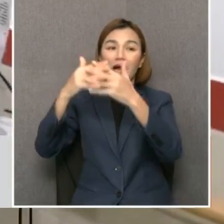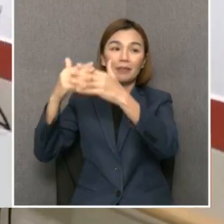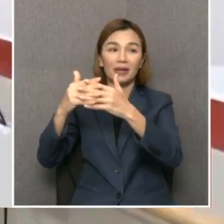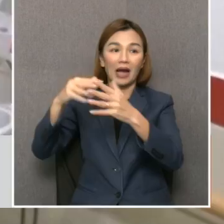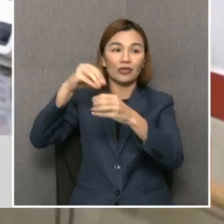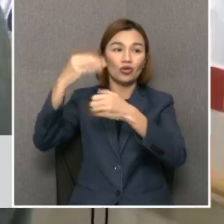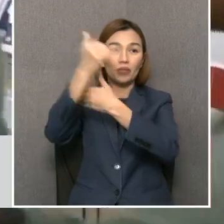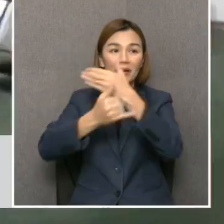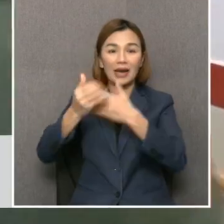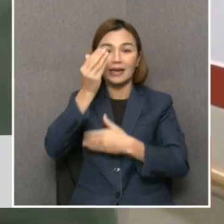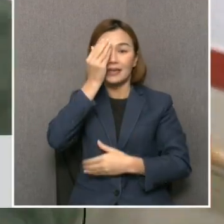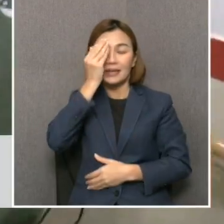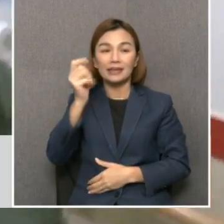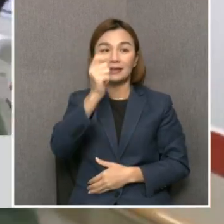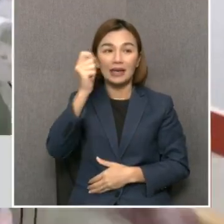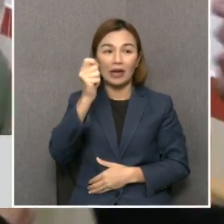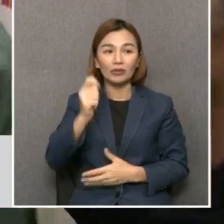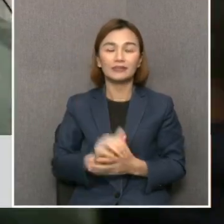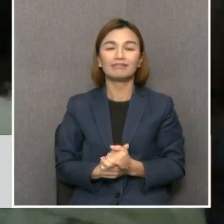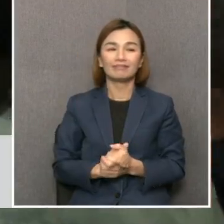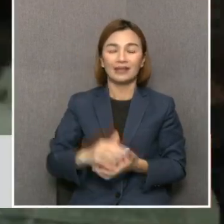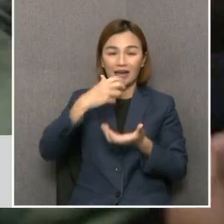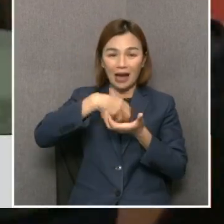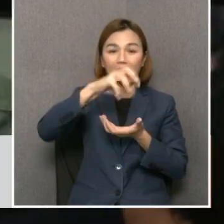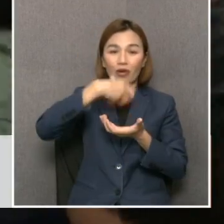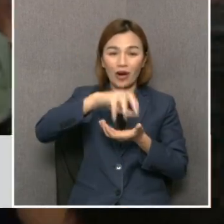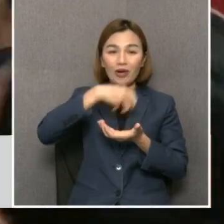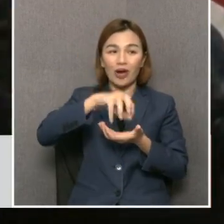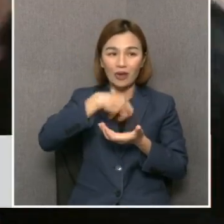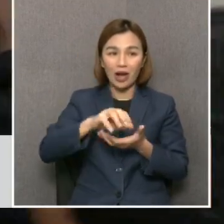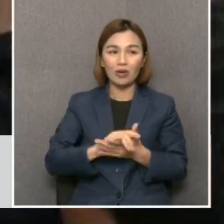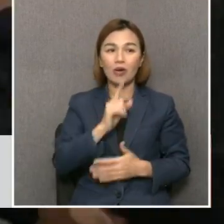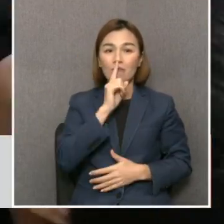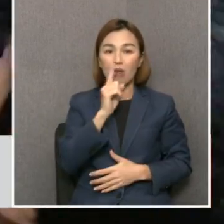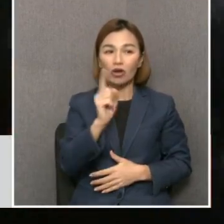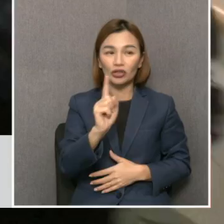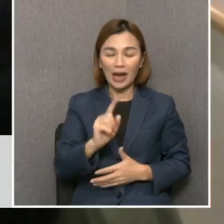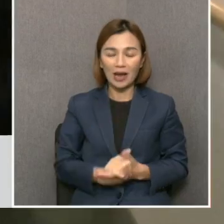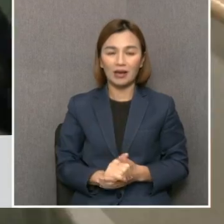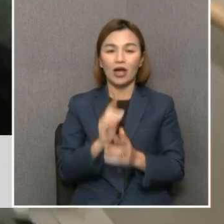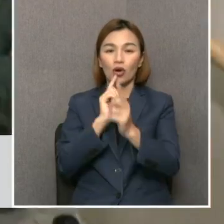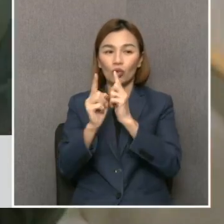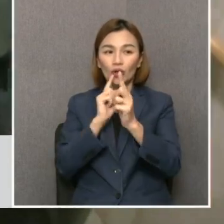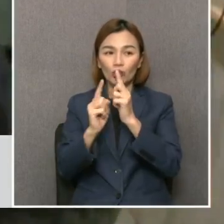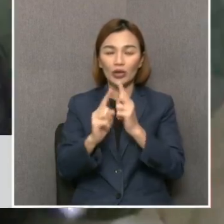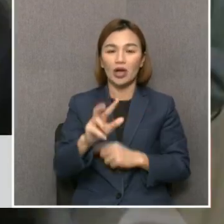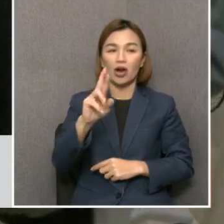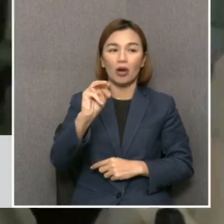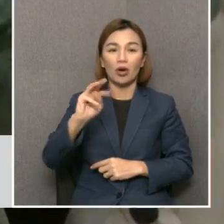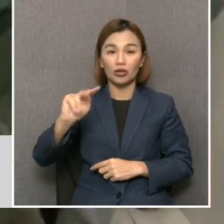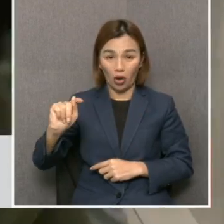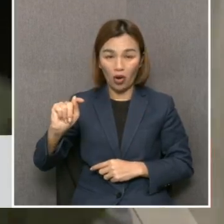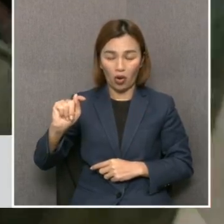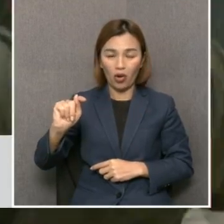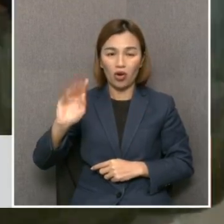เมื่อวันพุธที่ผ่านมาโดยเล่าให้ฟังถึงการเจรจาหลังฉากกับรัฐมนตรีต่างประเทศหลายประเทศในตะวันออกกล